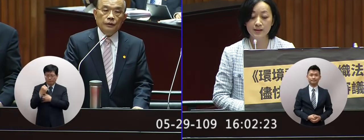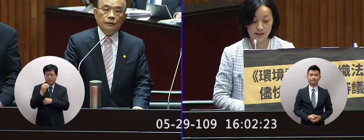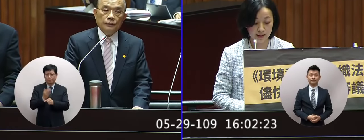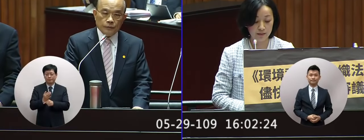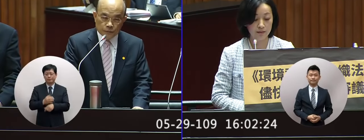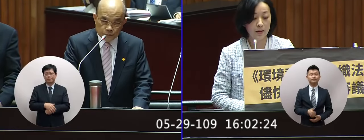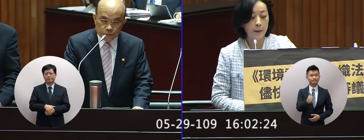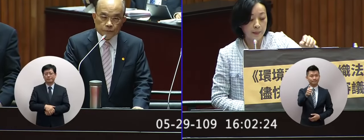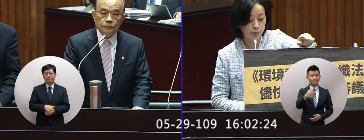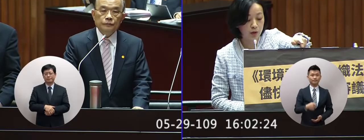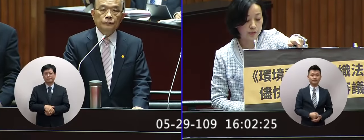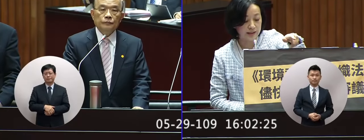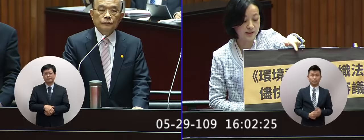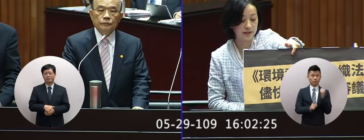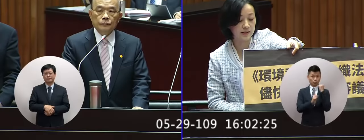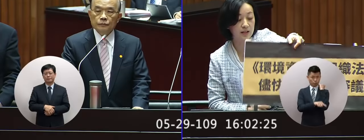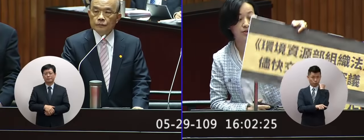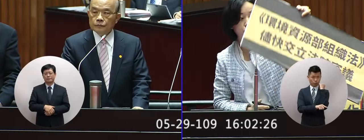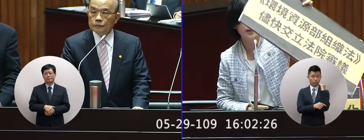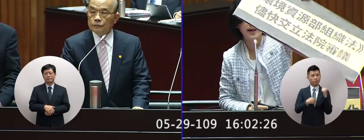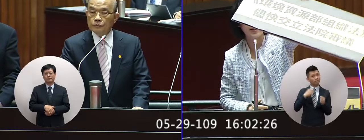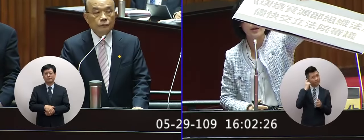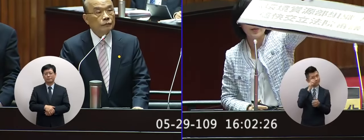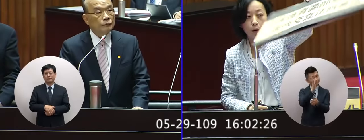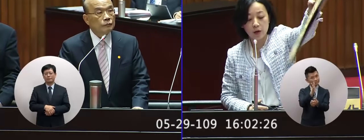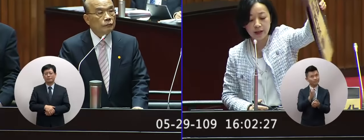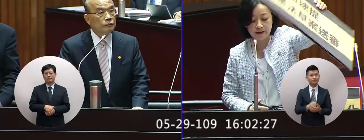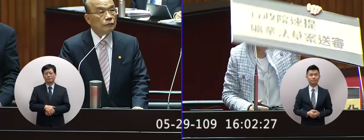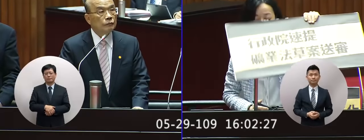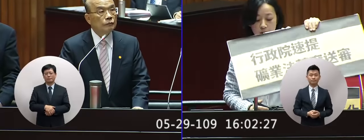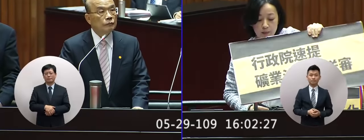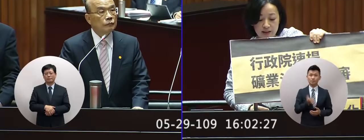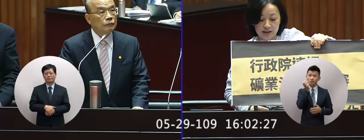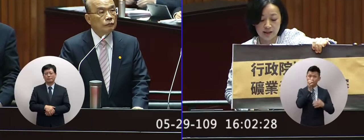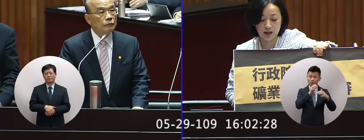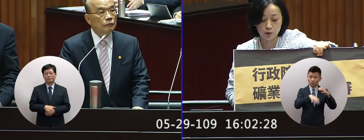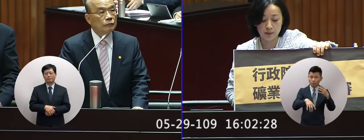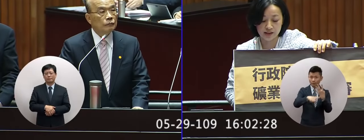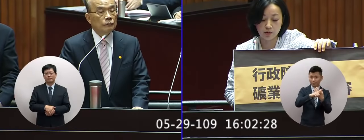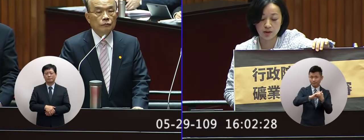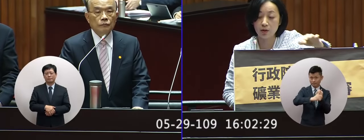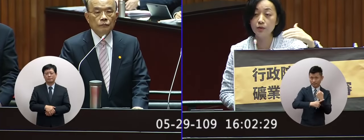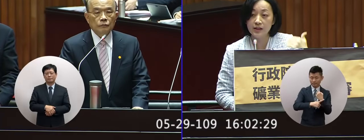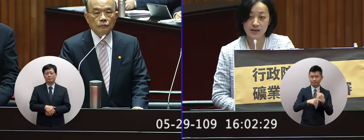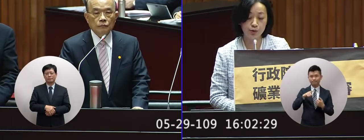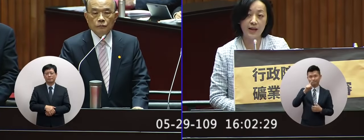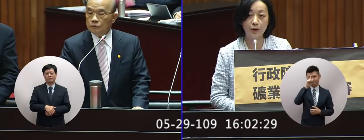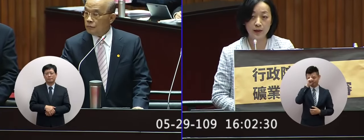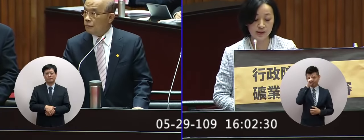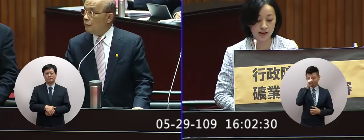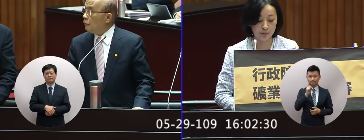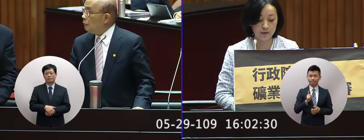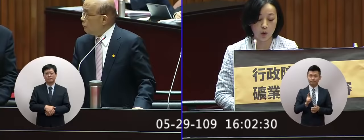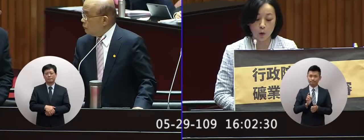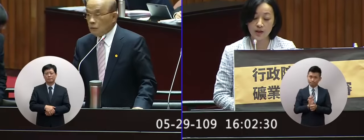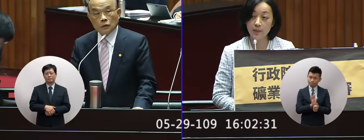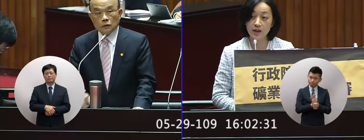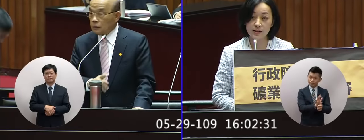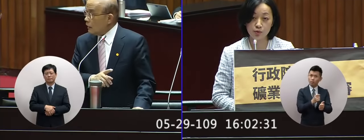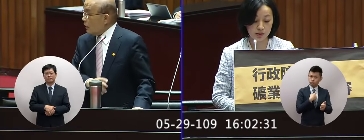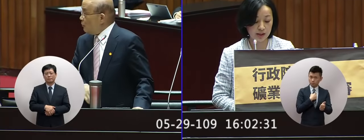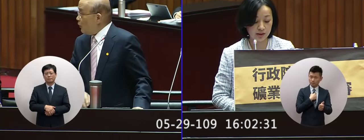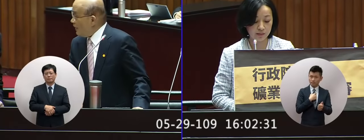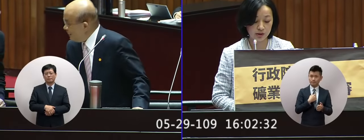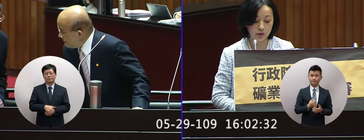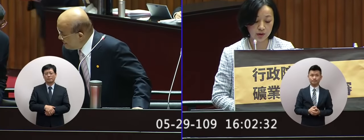力。 谢谢。那最后想请教的是说，在那个矿业法的部分，我们也提到说，我们希望能够持续的来推进这个部分，我们